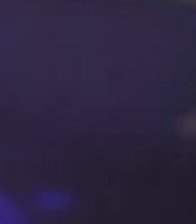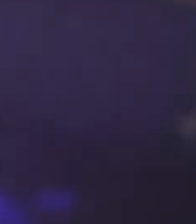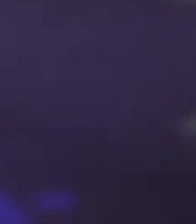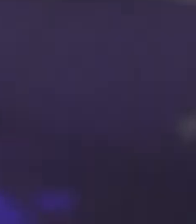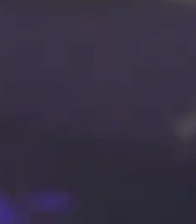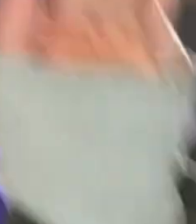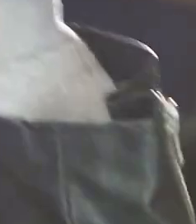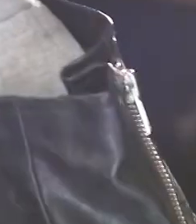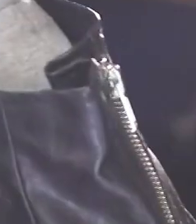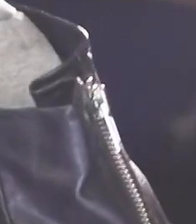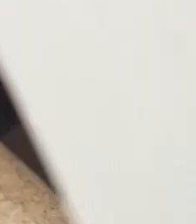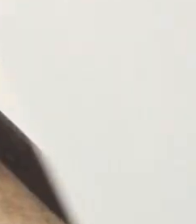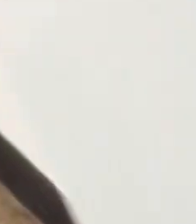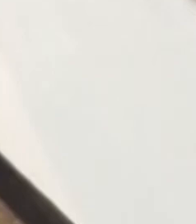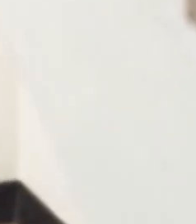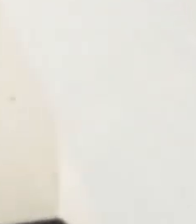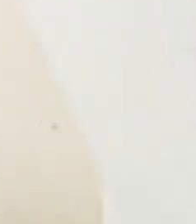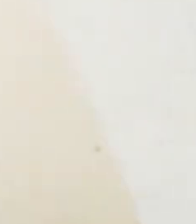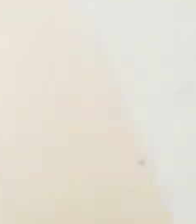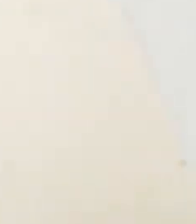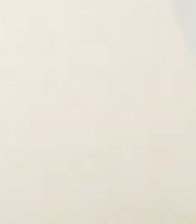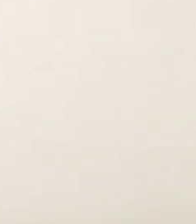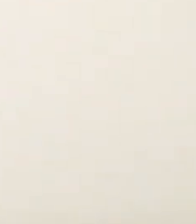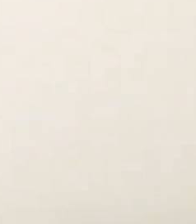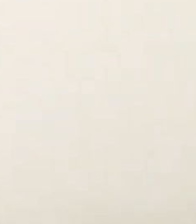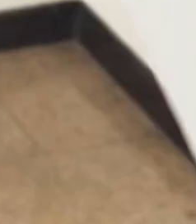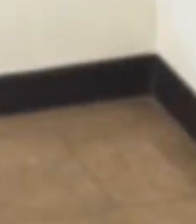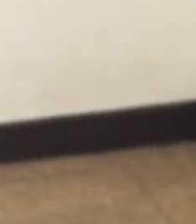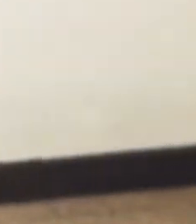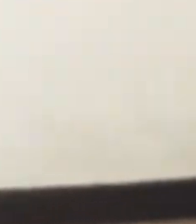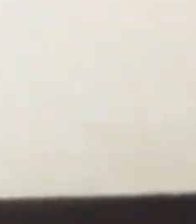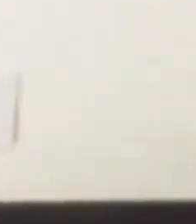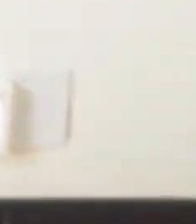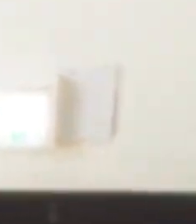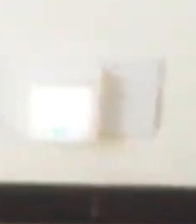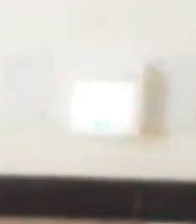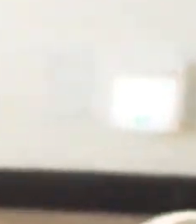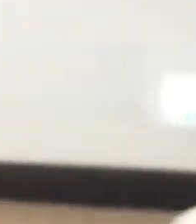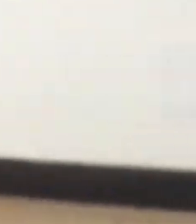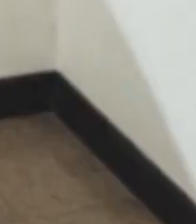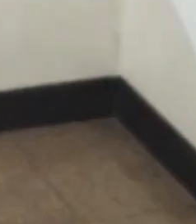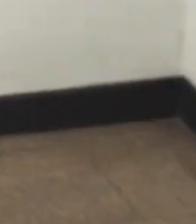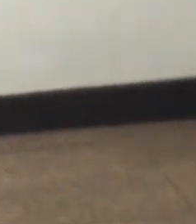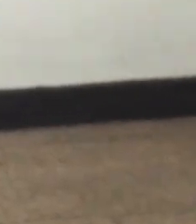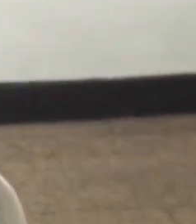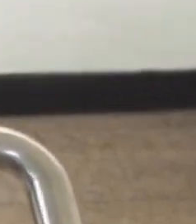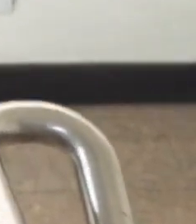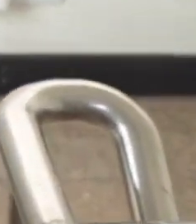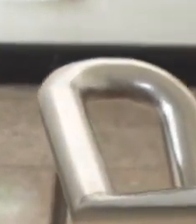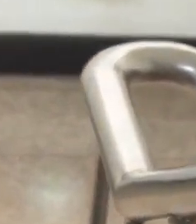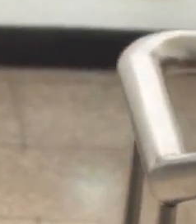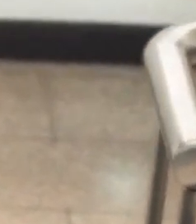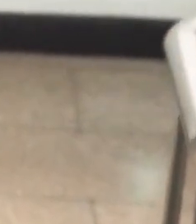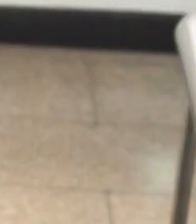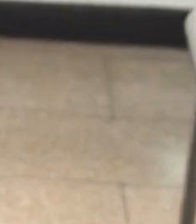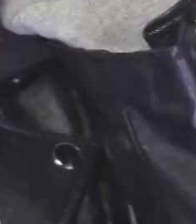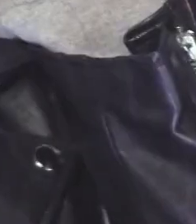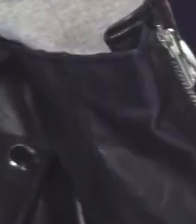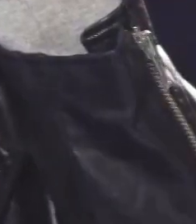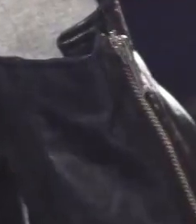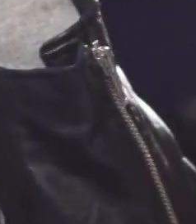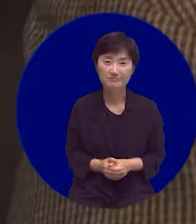이제는 때가 됐어 투표할 시간이 와 너 나의 희망 모아서 미래를 만드는